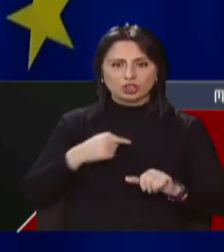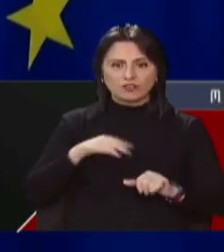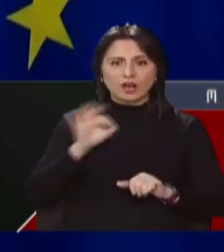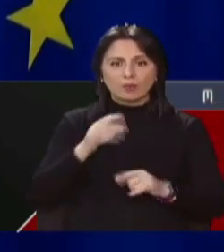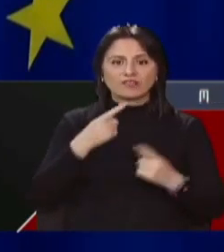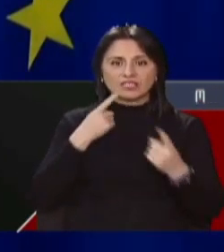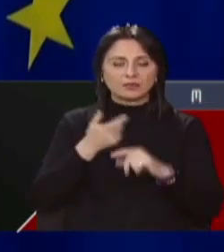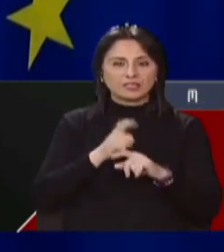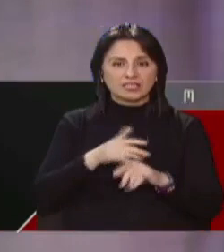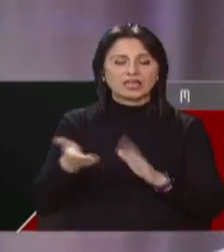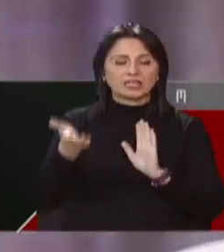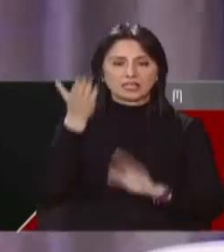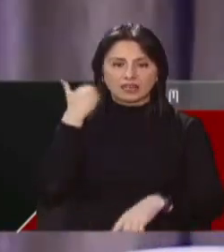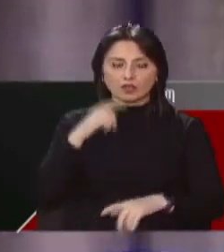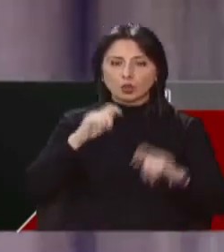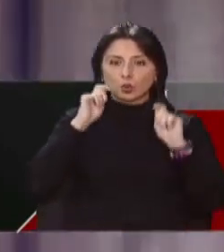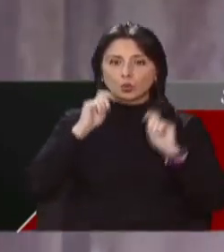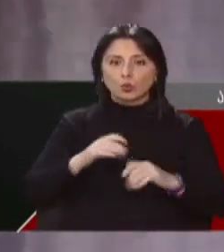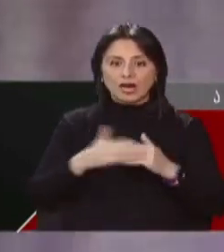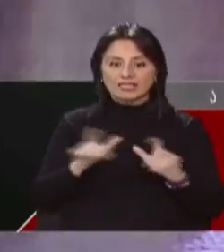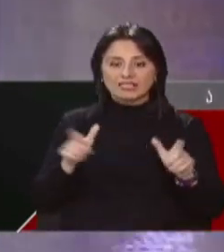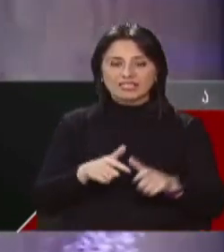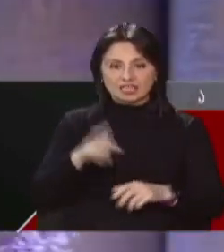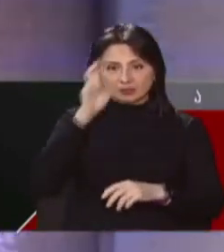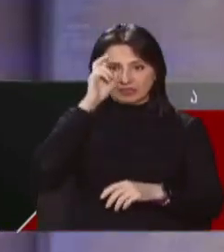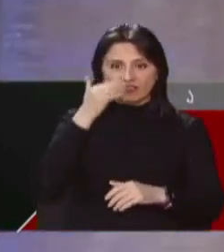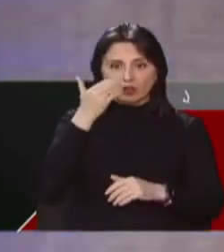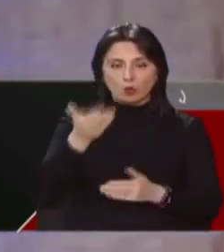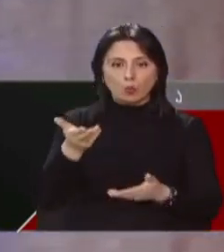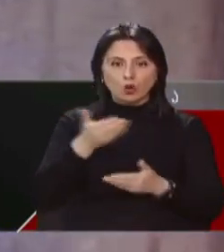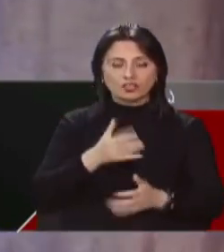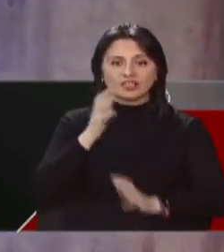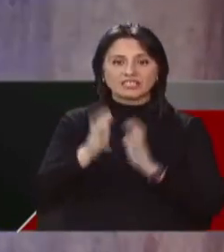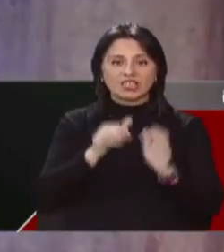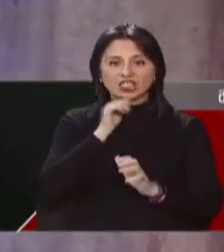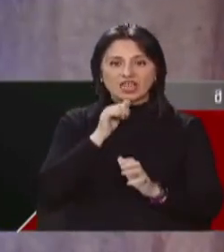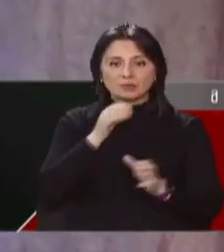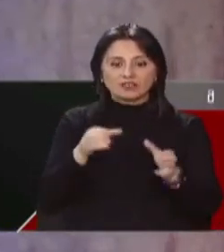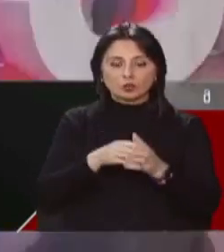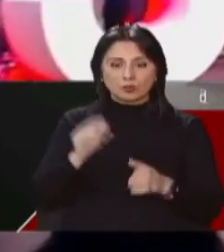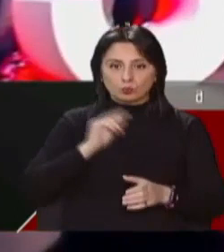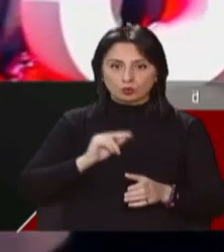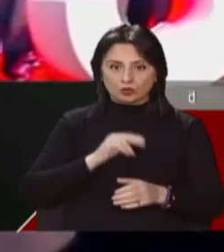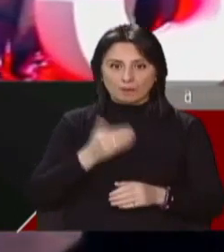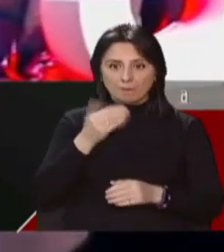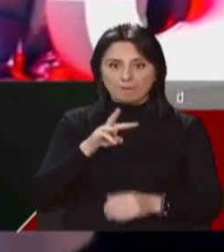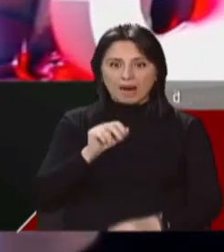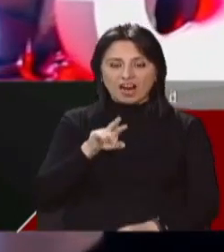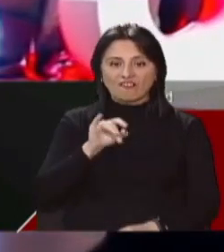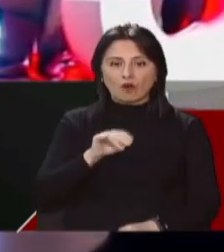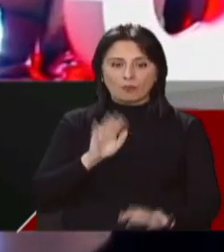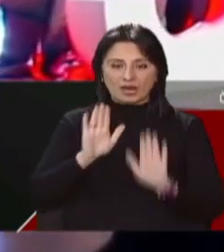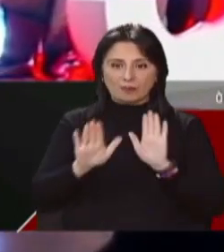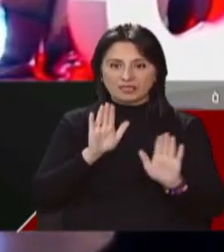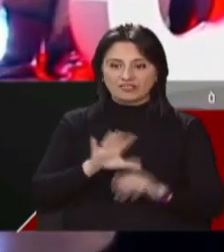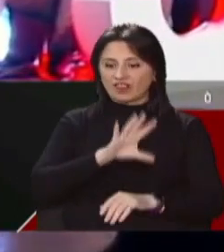ამაზე საუბრობთ ძალიან დიდი ხანია. Უკრაინაში სანქციებზე მთავრობის მიერ მოწვეული საერთაშორისო ექსპერტთა ჯგუფი მუშაობს. მას მაიკ მაკფოლმი